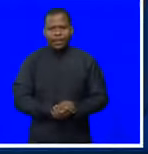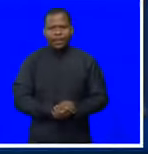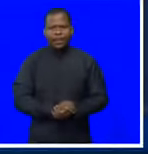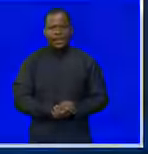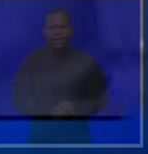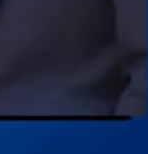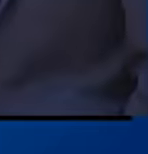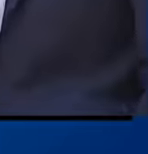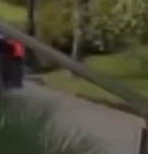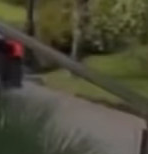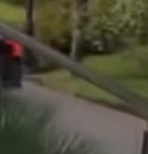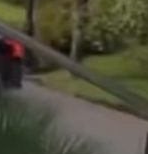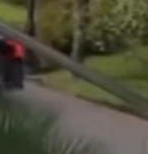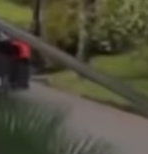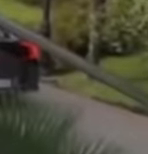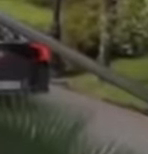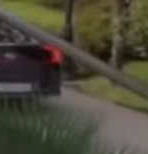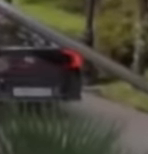yomibili.